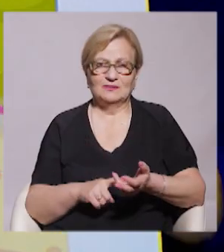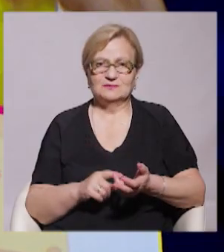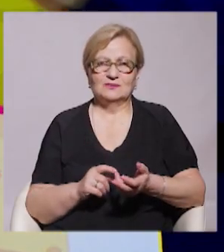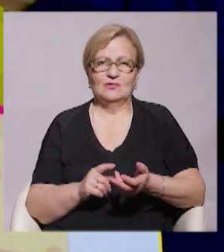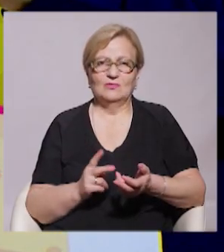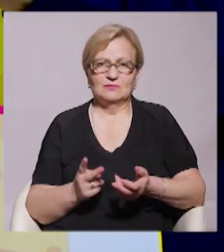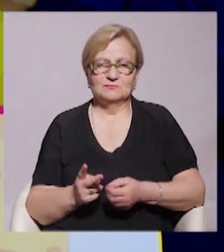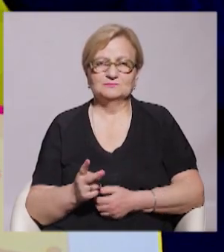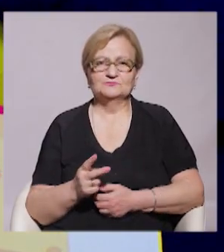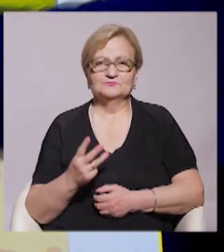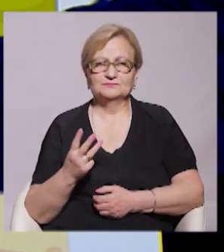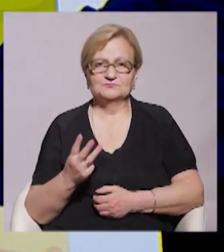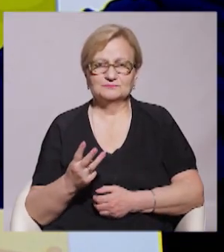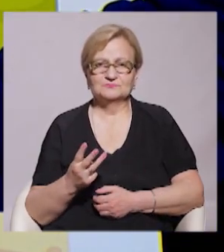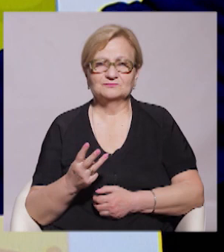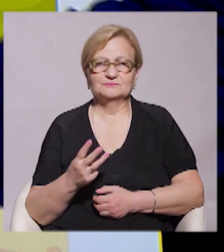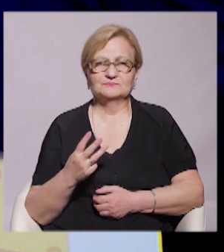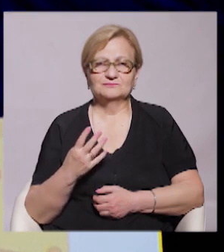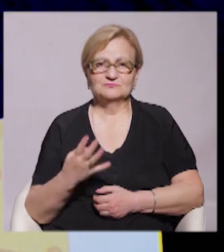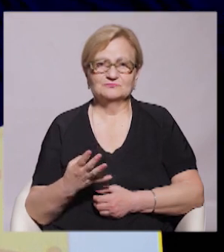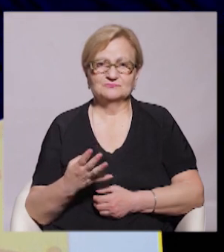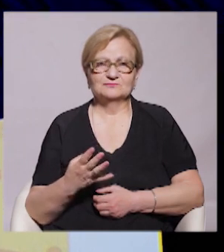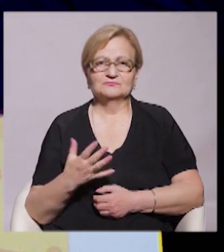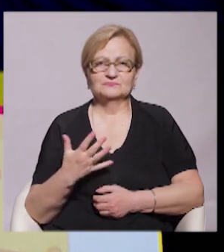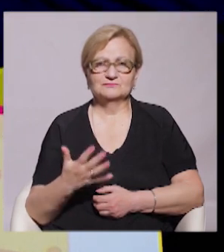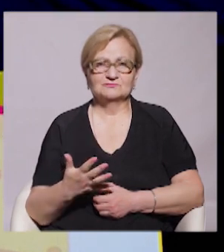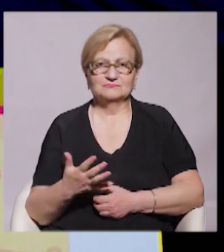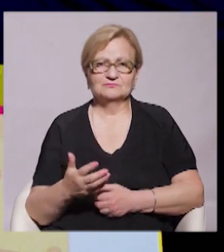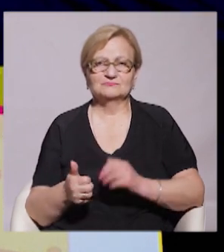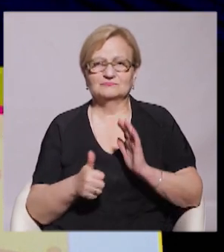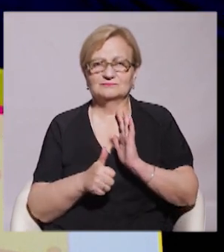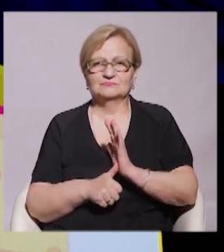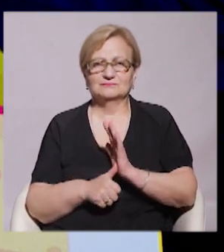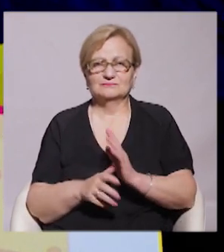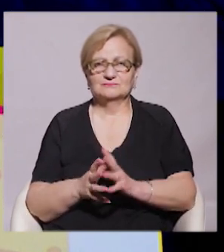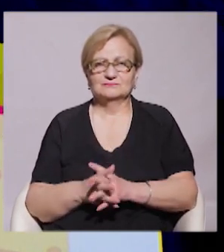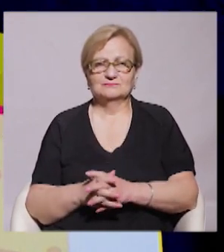1 2 3 4 5